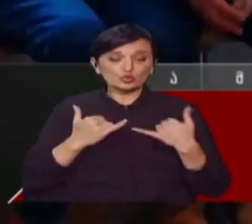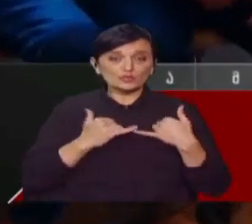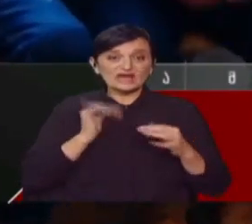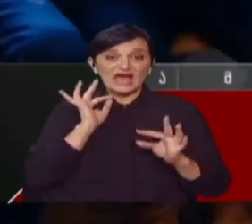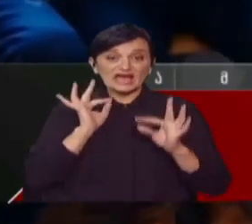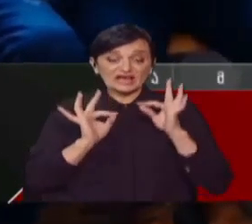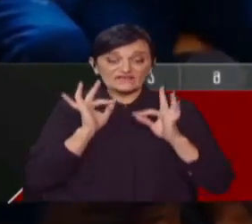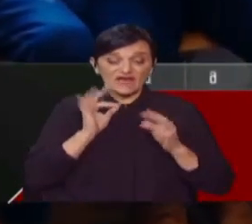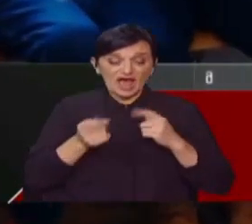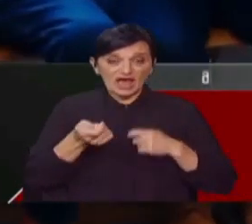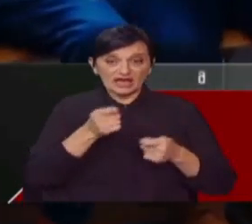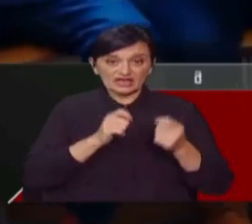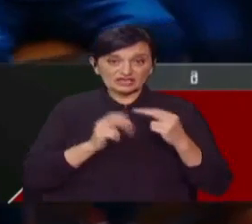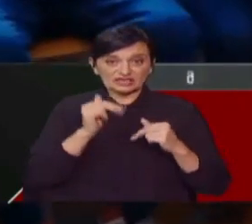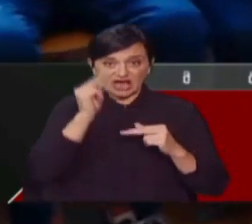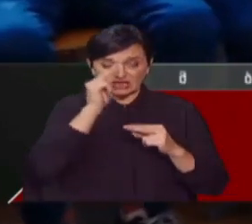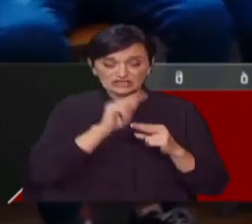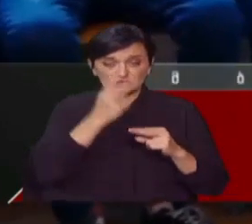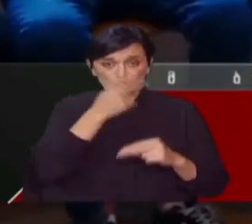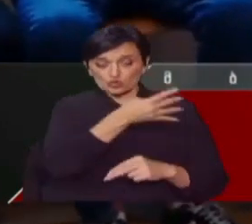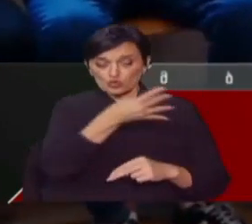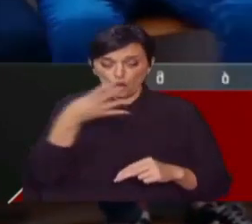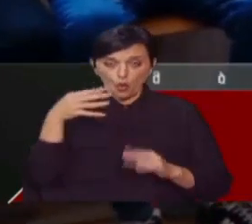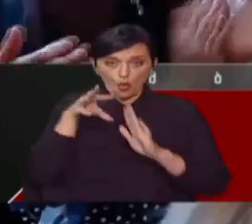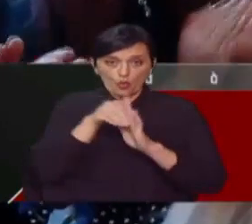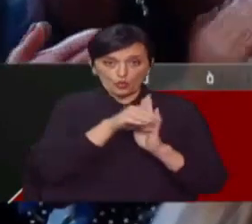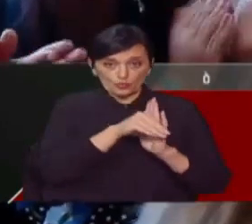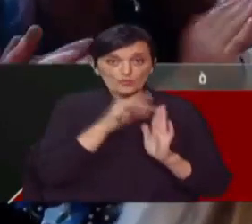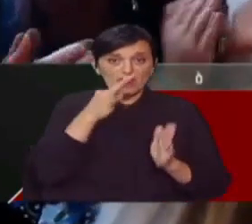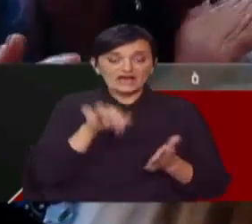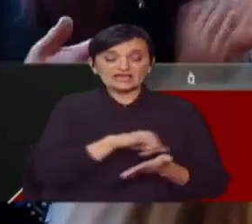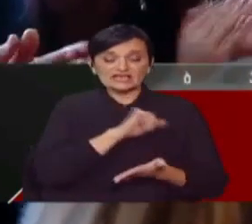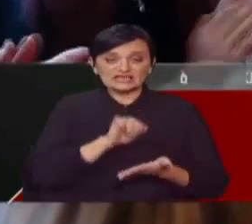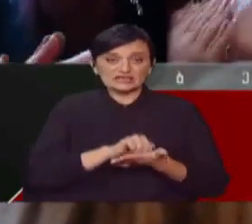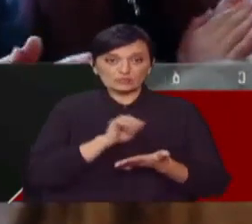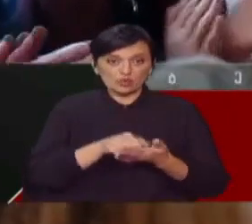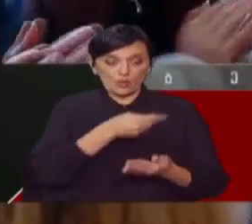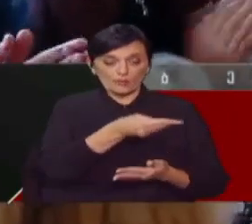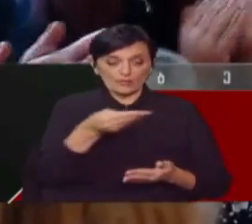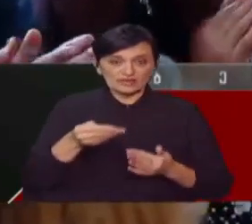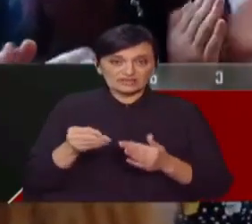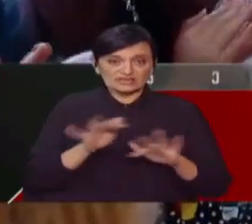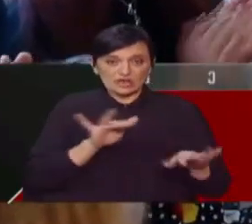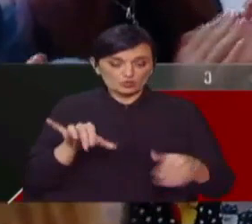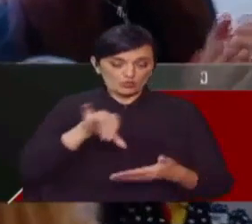ყველის წარმოება ფერმა და სასწავლო კორპუსი დაათვალიერეს, შედის შემდეგაც დიპლომების გადაცემის ცერემონიაში მიიღეს